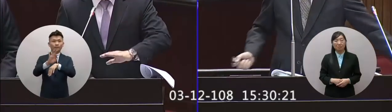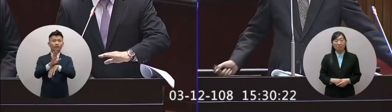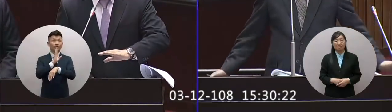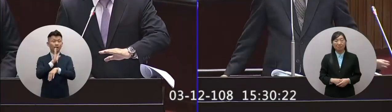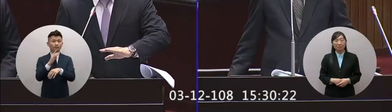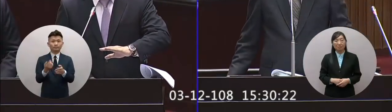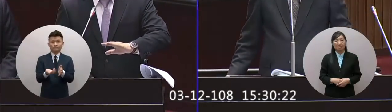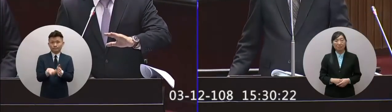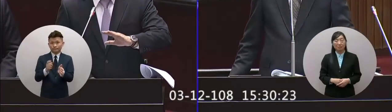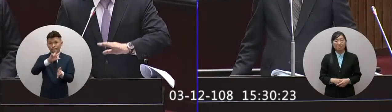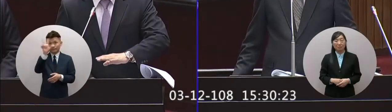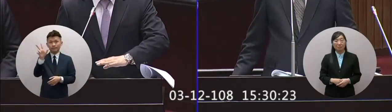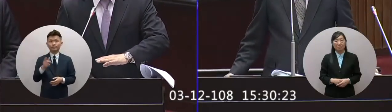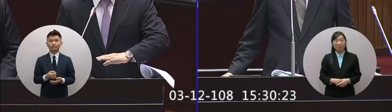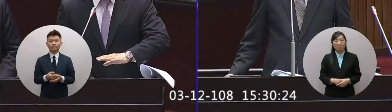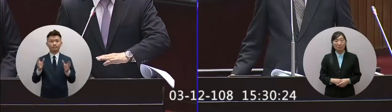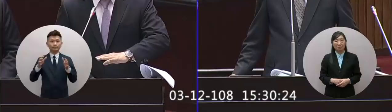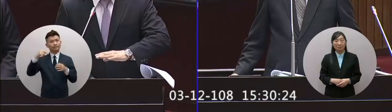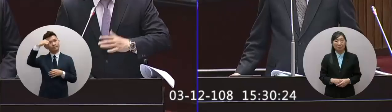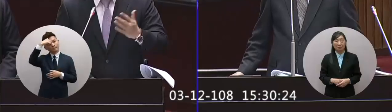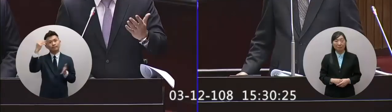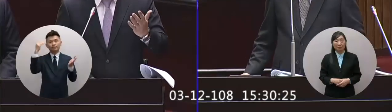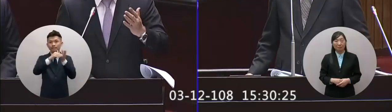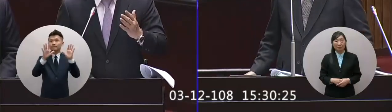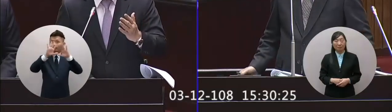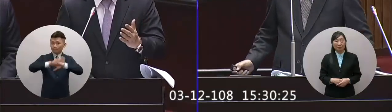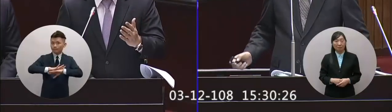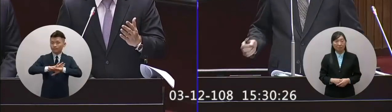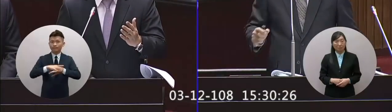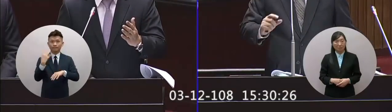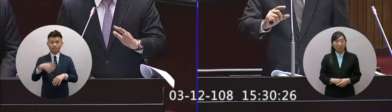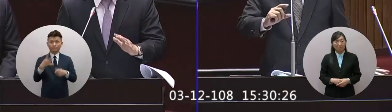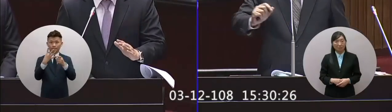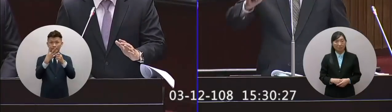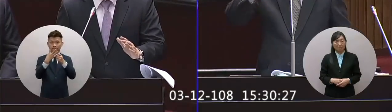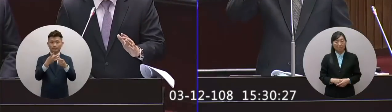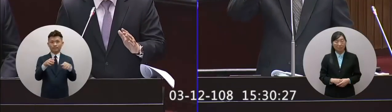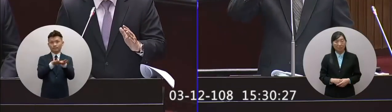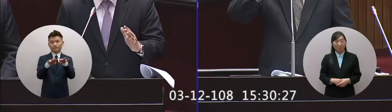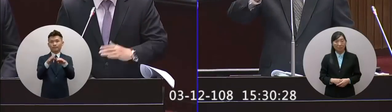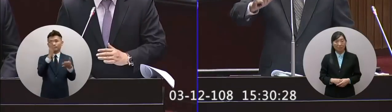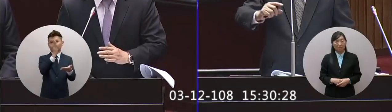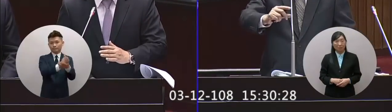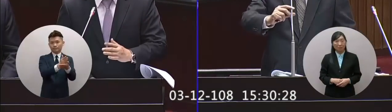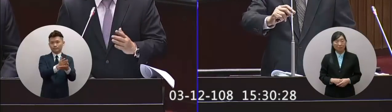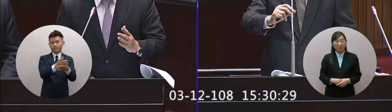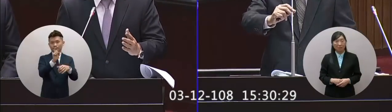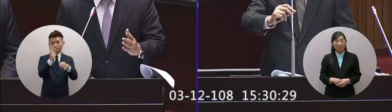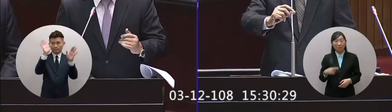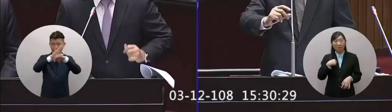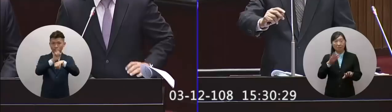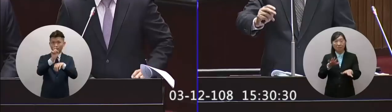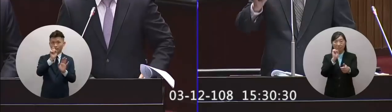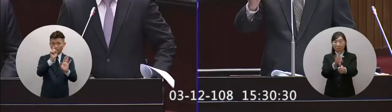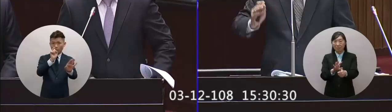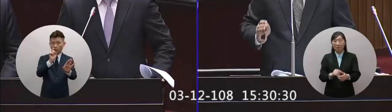了前一天的下午到晚上，以及第四天收假日的十点以后。 我今晚要跟